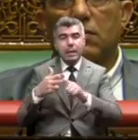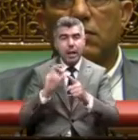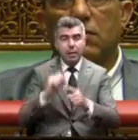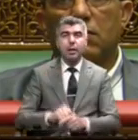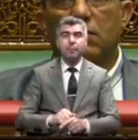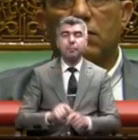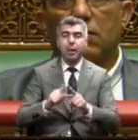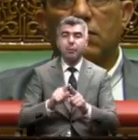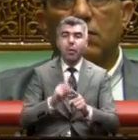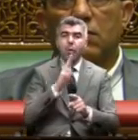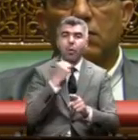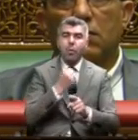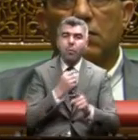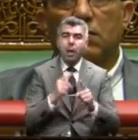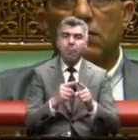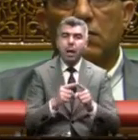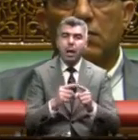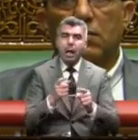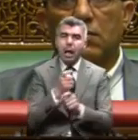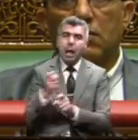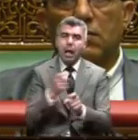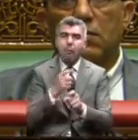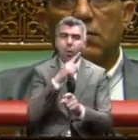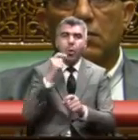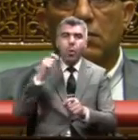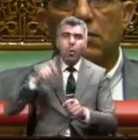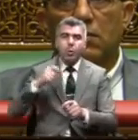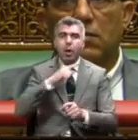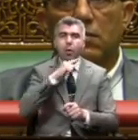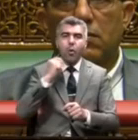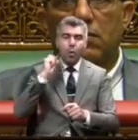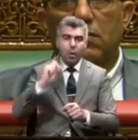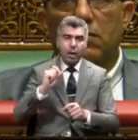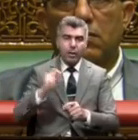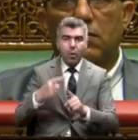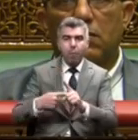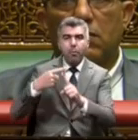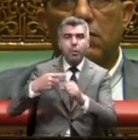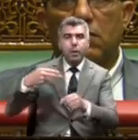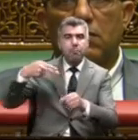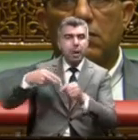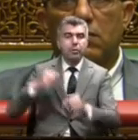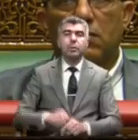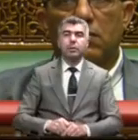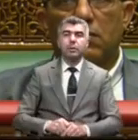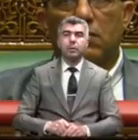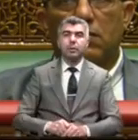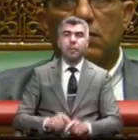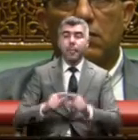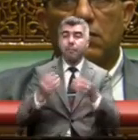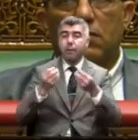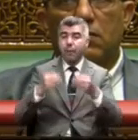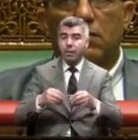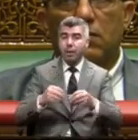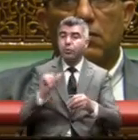الحكومه ذلك لاسباب خارجيه كالحرب الروسيه الاوكرانيه وارتفاع اسعار المواد البتروليه فشل السياسي في حين ان